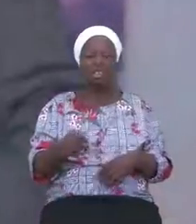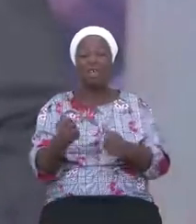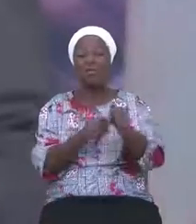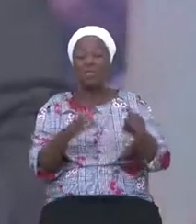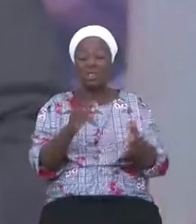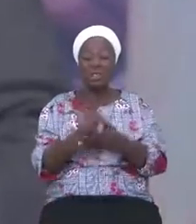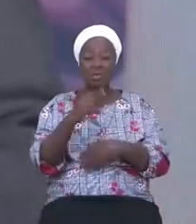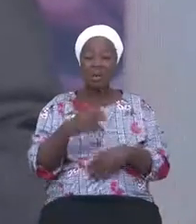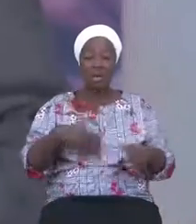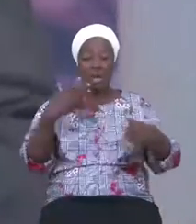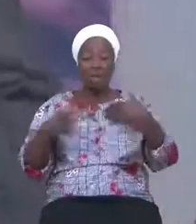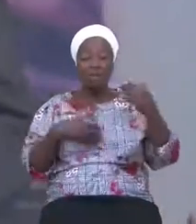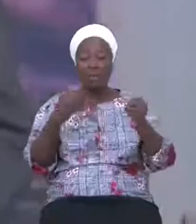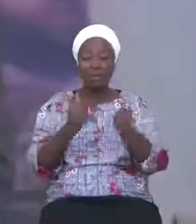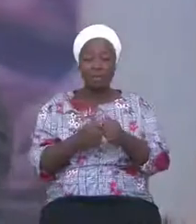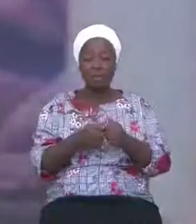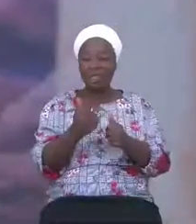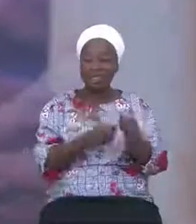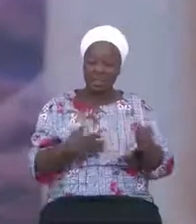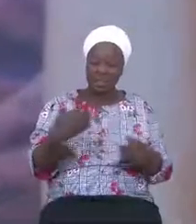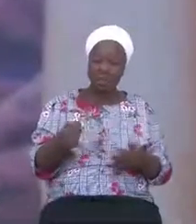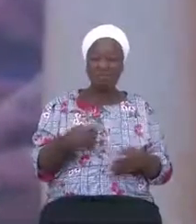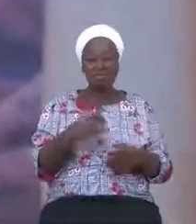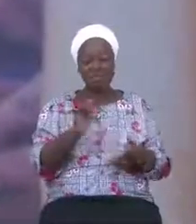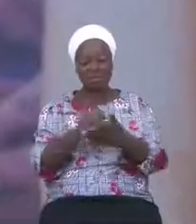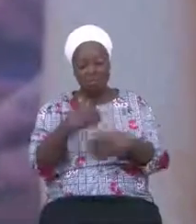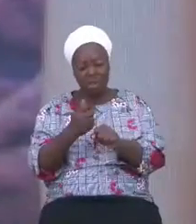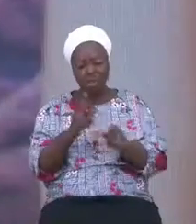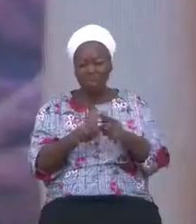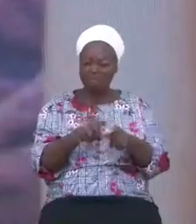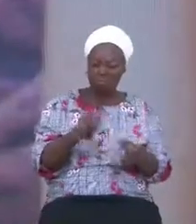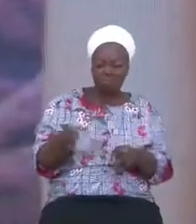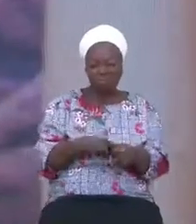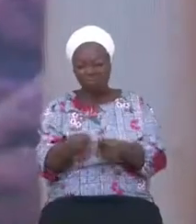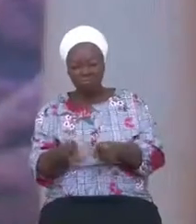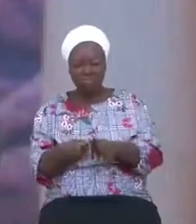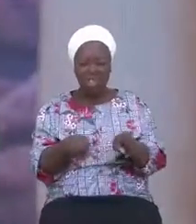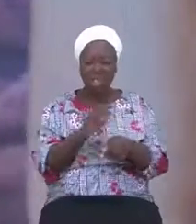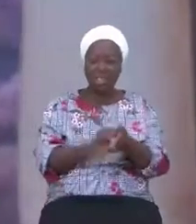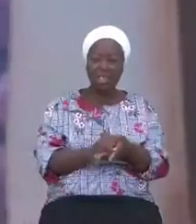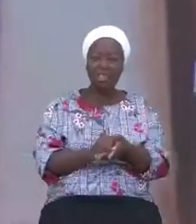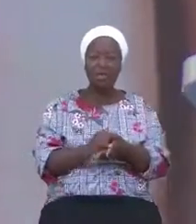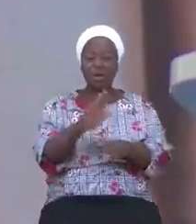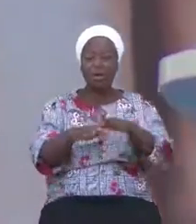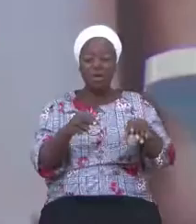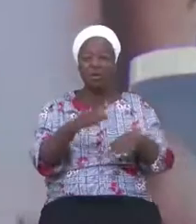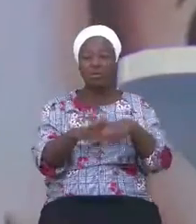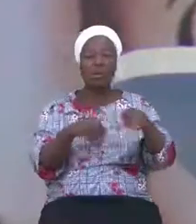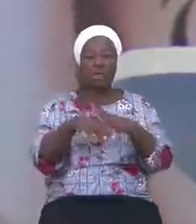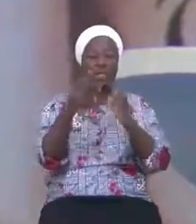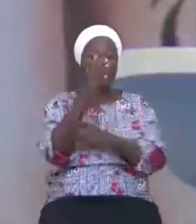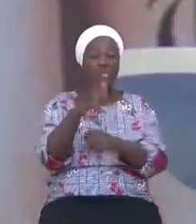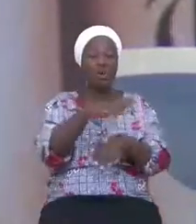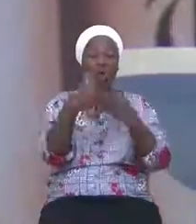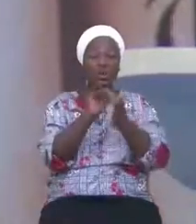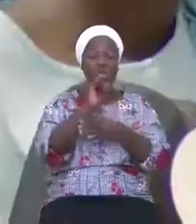tout ce que vous aviez, vous étiez content. Et qui vous amenait à aller par-ci par-là et marcher dans la chair. Tout est